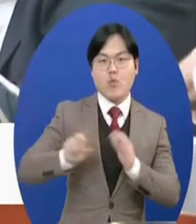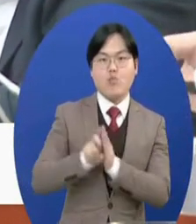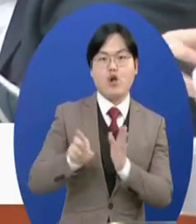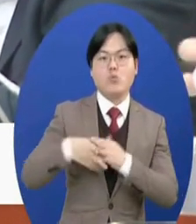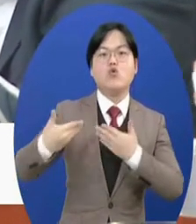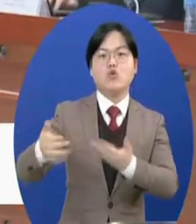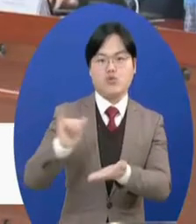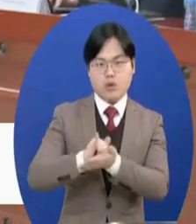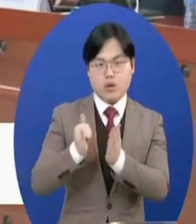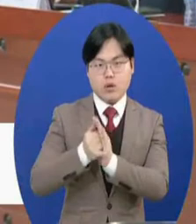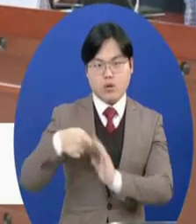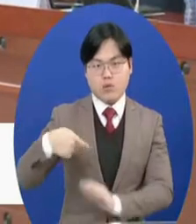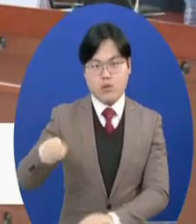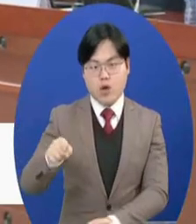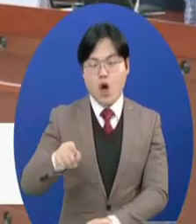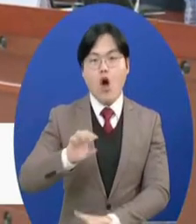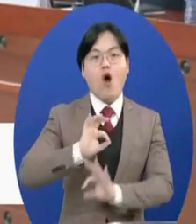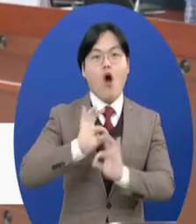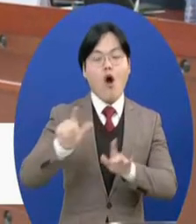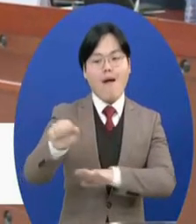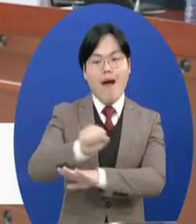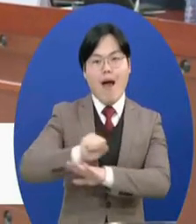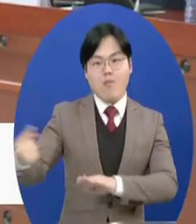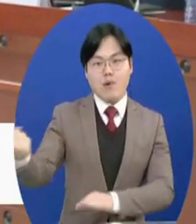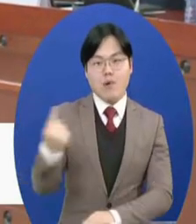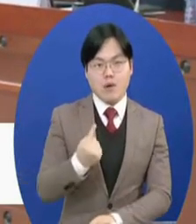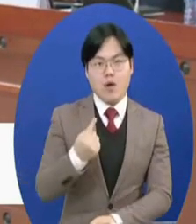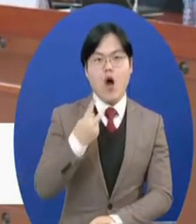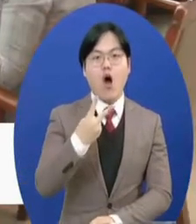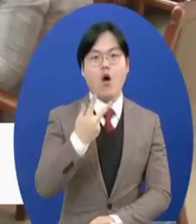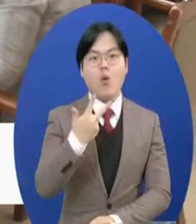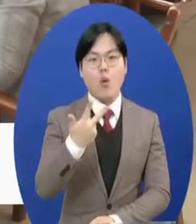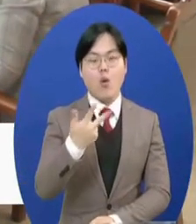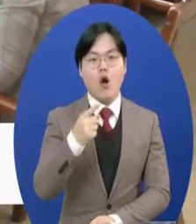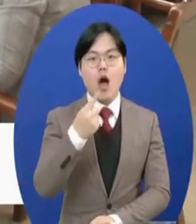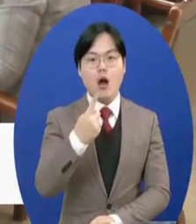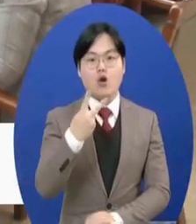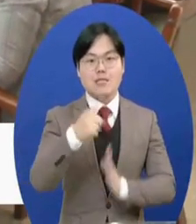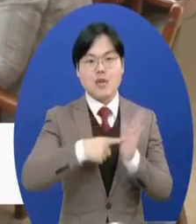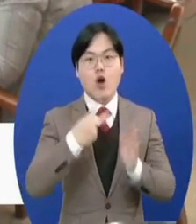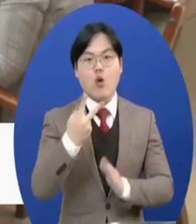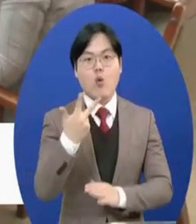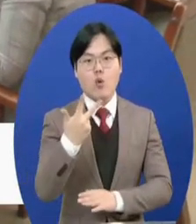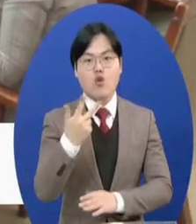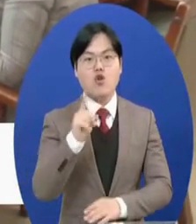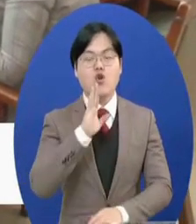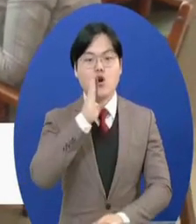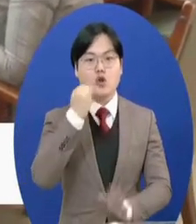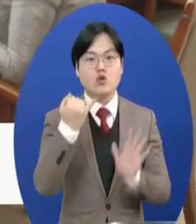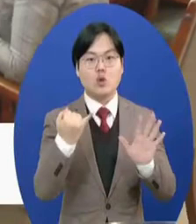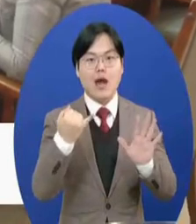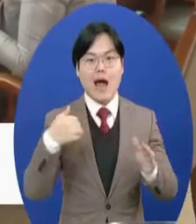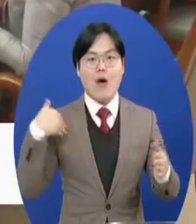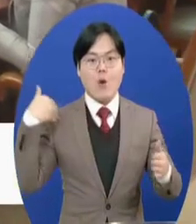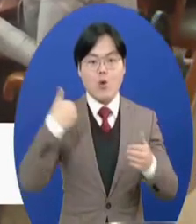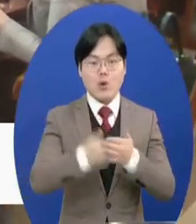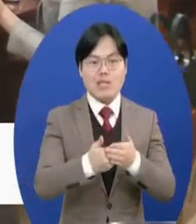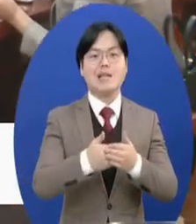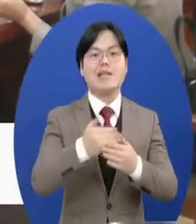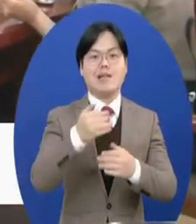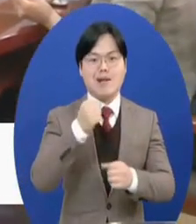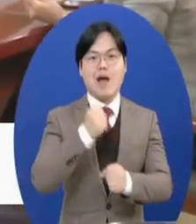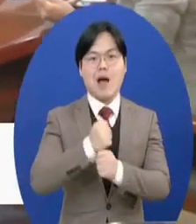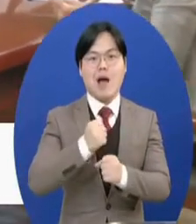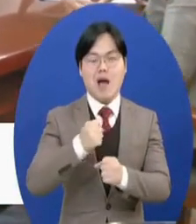нутгаас өөр аймаг сумын иргэд нийслэл рүү нэвтрэхэд 23-ны өглөөний 6 цаг хүртэл нээлттэй. Харин нийслэлээс гарахад зөвхөн хүнс тээвэр,